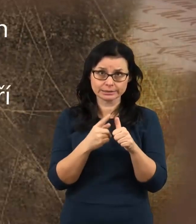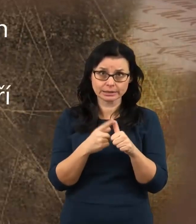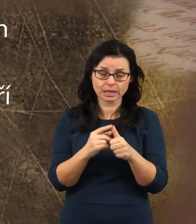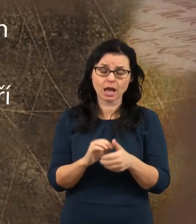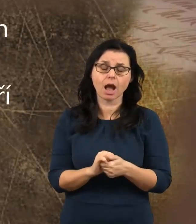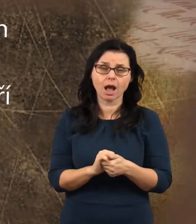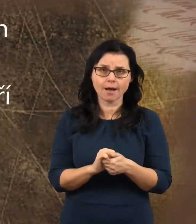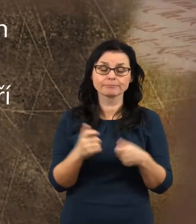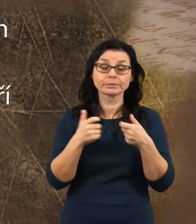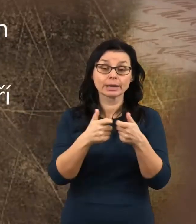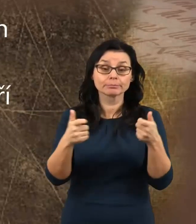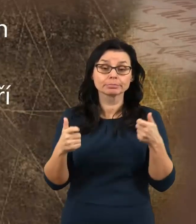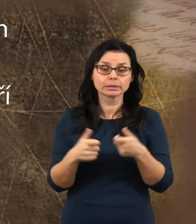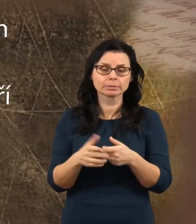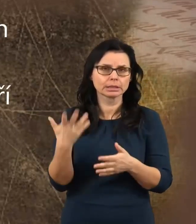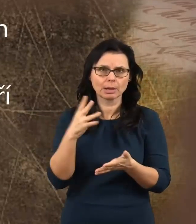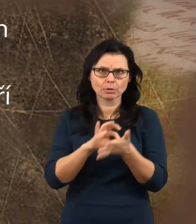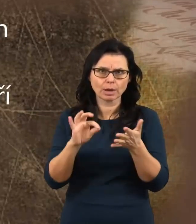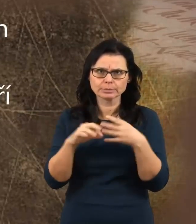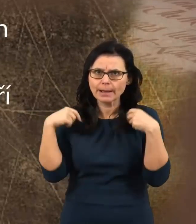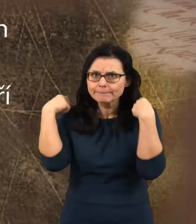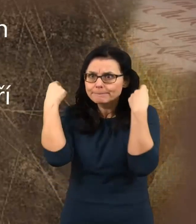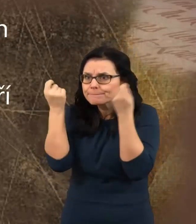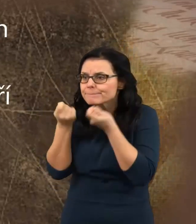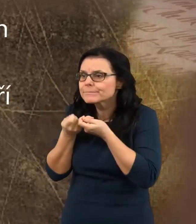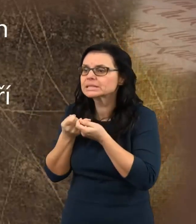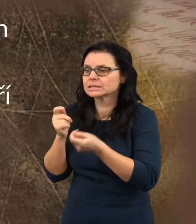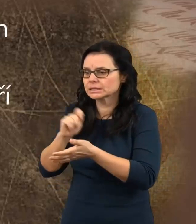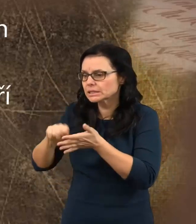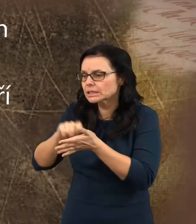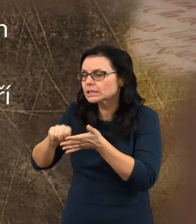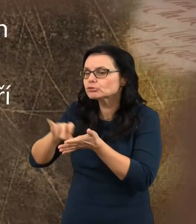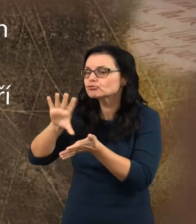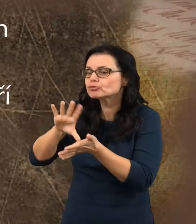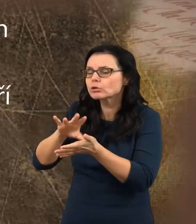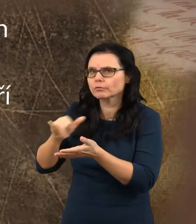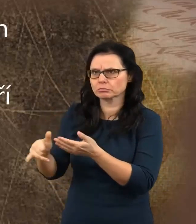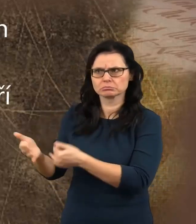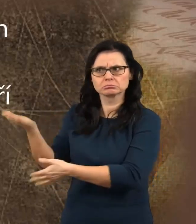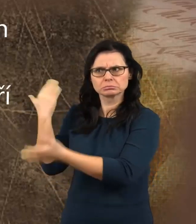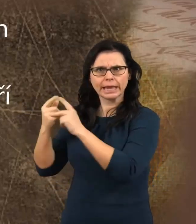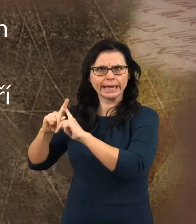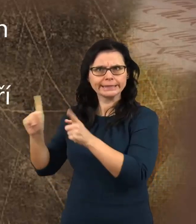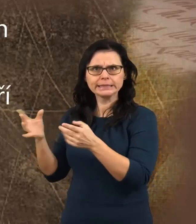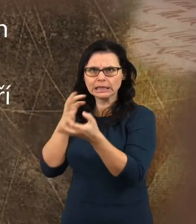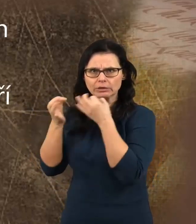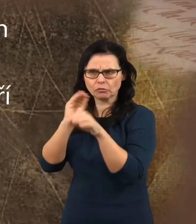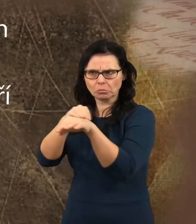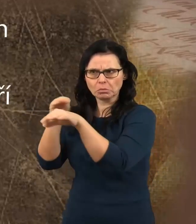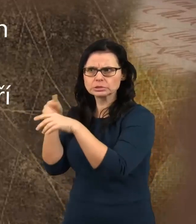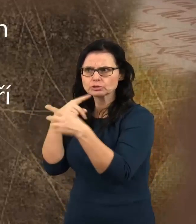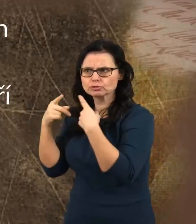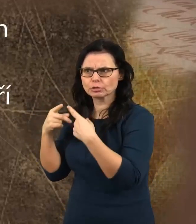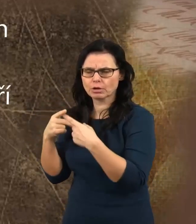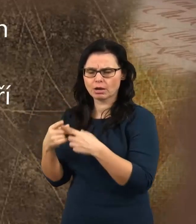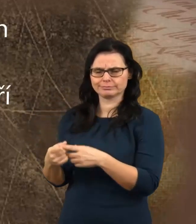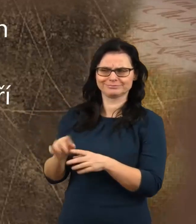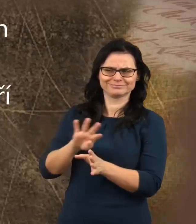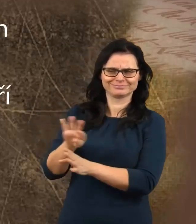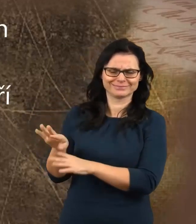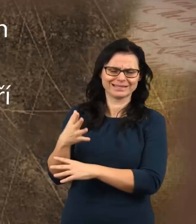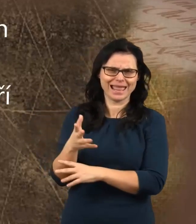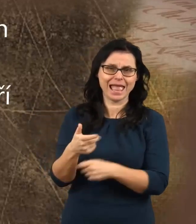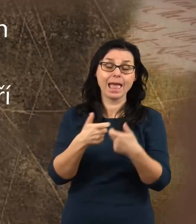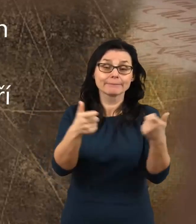Bibli nenapsali mnižší někde ve středověku, jak jsem se s tou myšlenkou také už setkal. Ale Bible byla